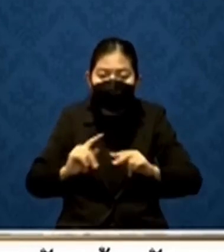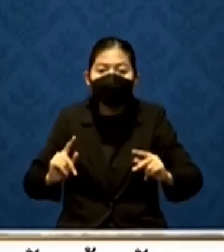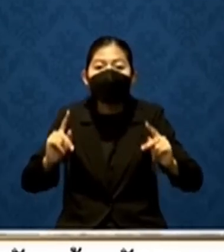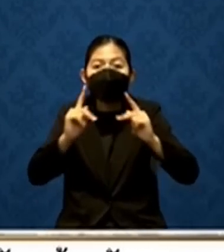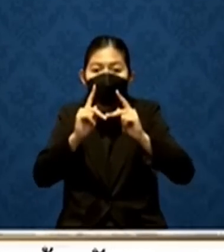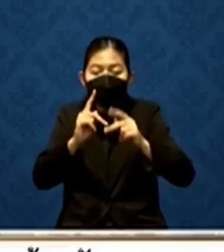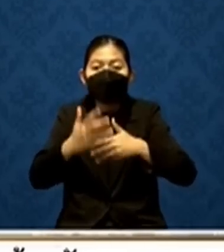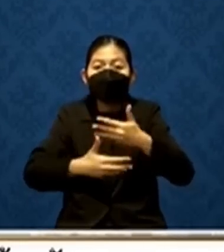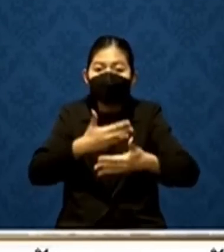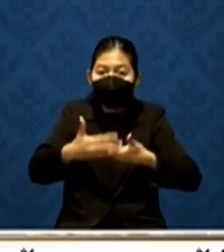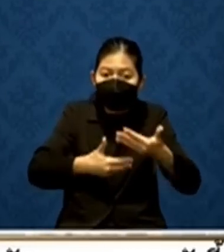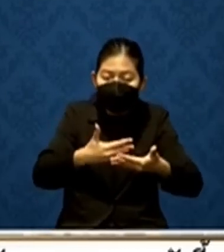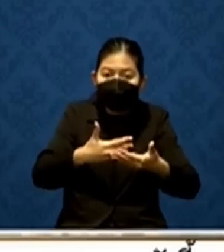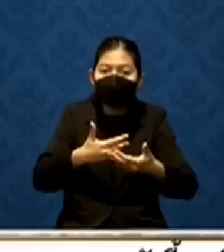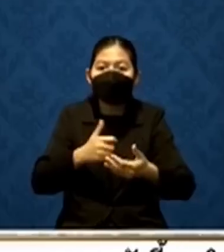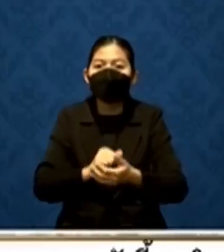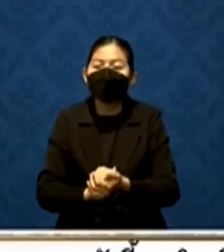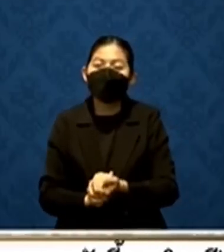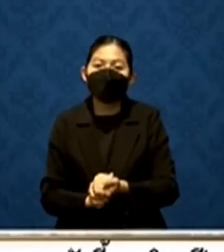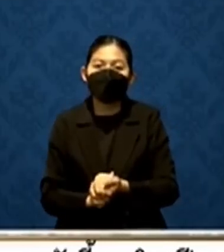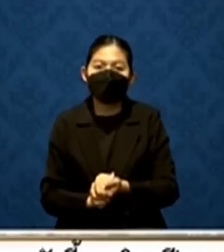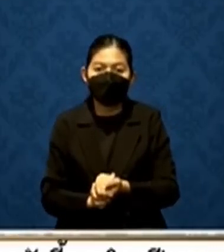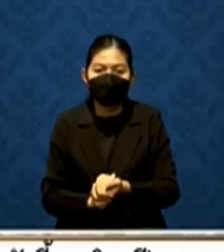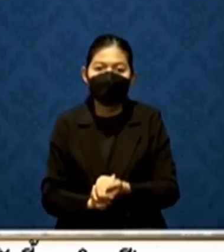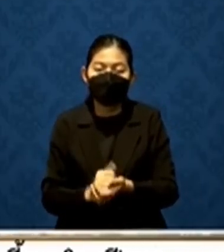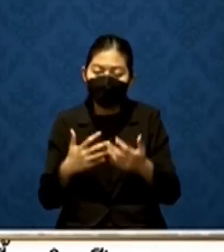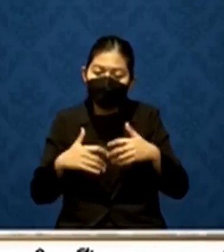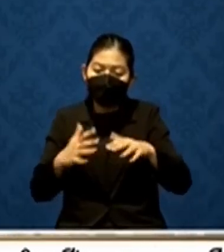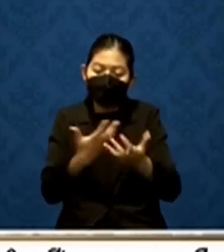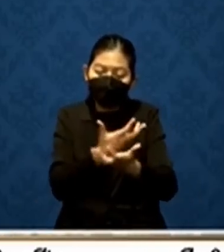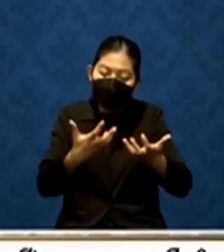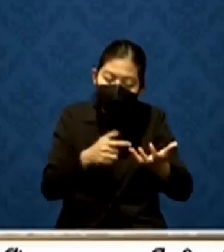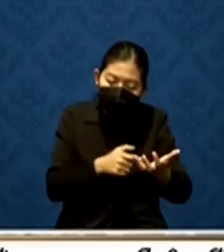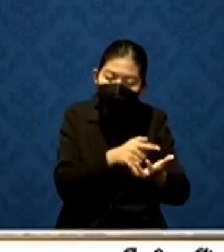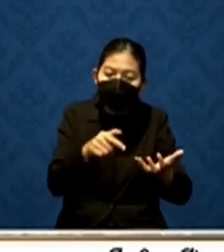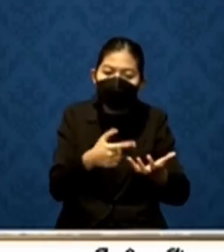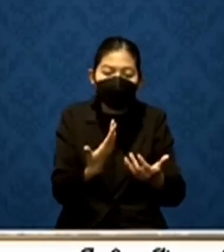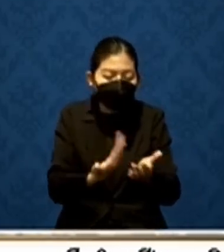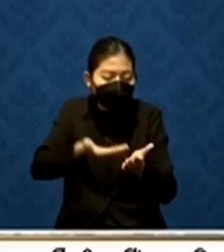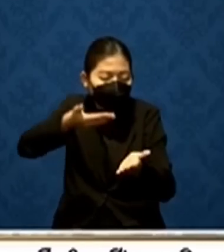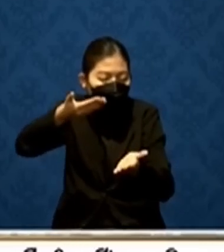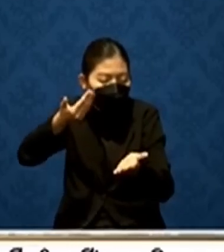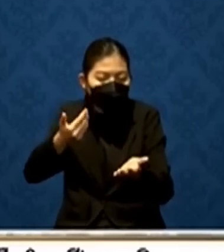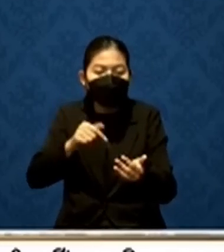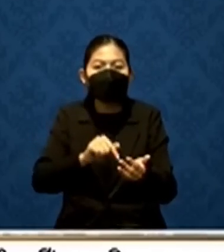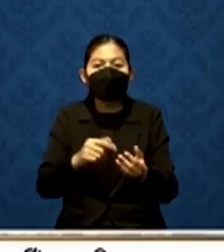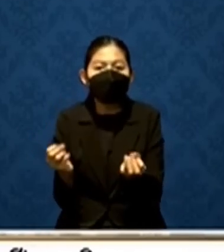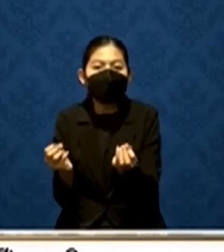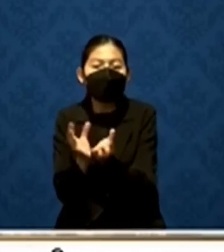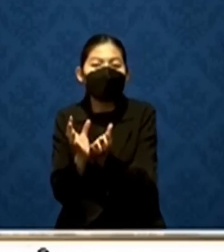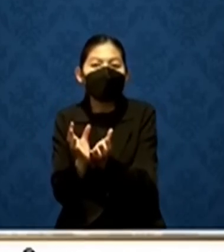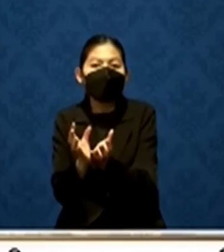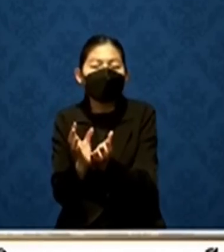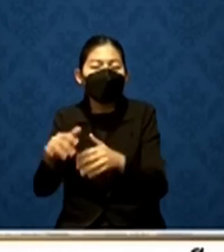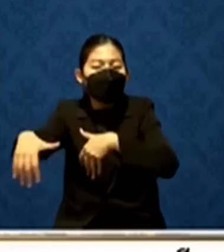และกระทรวงในการกำกับดูแลปล่อยให้ราคาสินค้าอุปโภคบริโภคสูงขึ้นจนกระทบต่อการ